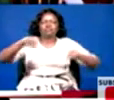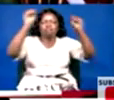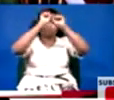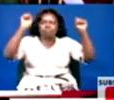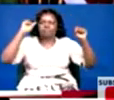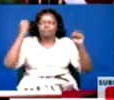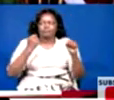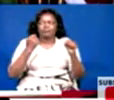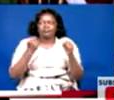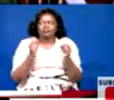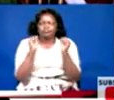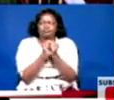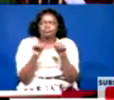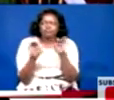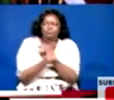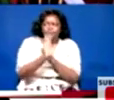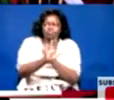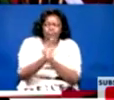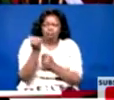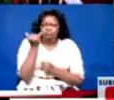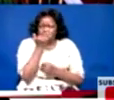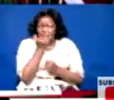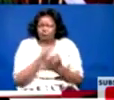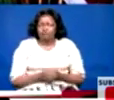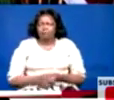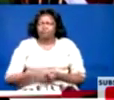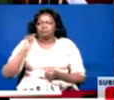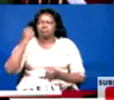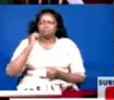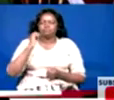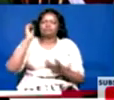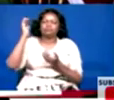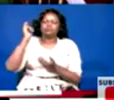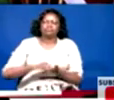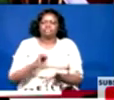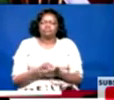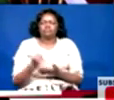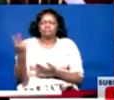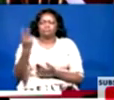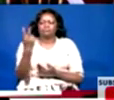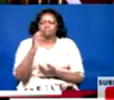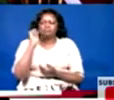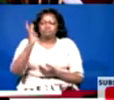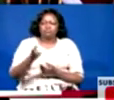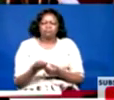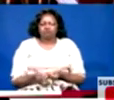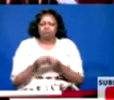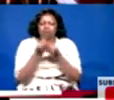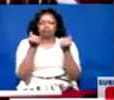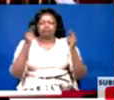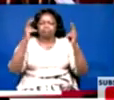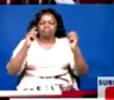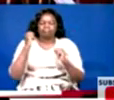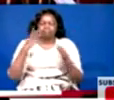hii pamoja na naibu wake Rigathi Gachagua. Wa Kenya wanatarajia kwamba wawili hao wataweza kushughulikia masuala ya wa